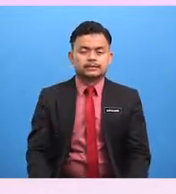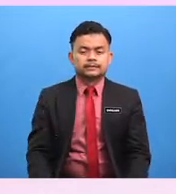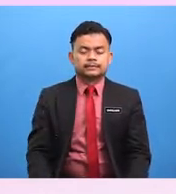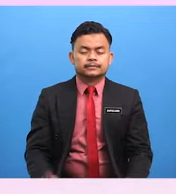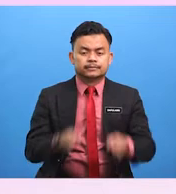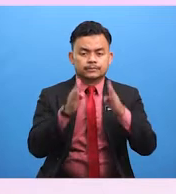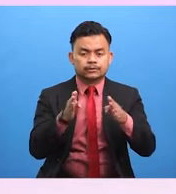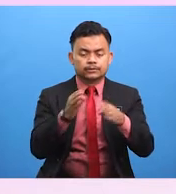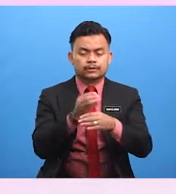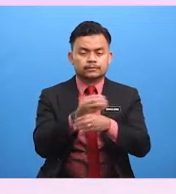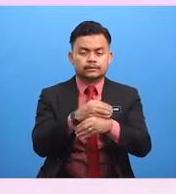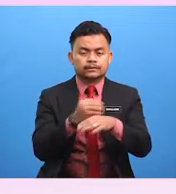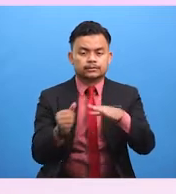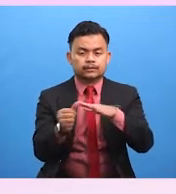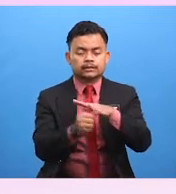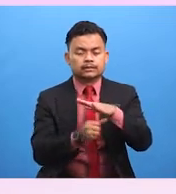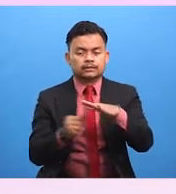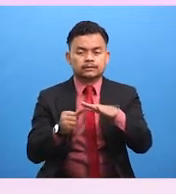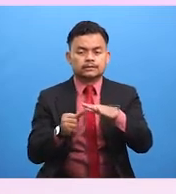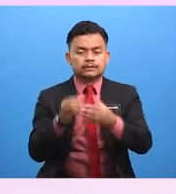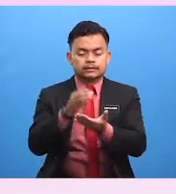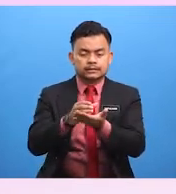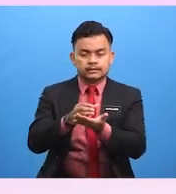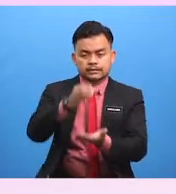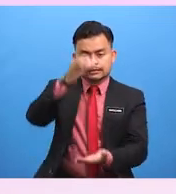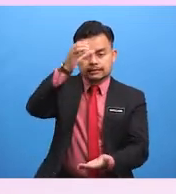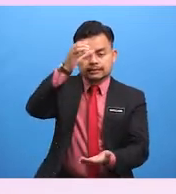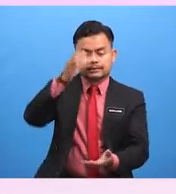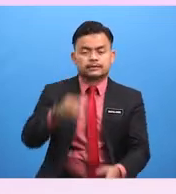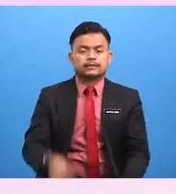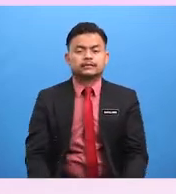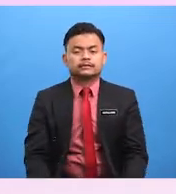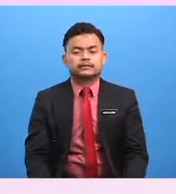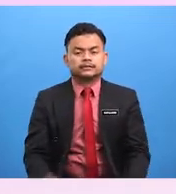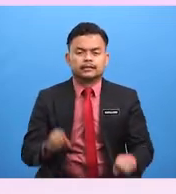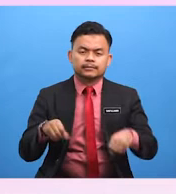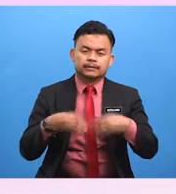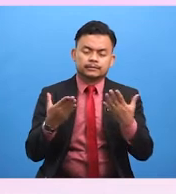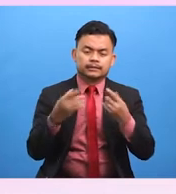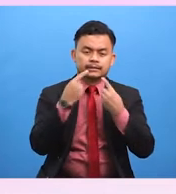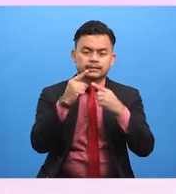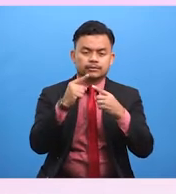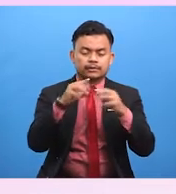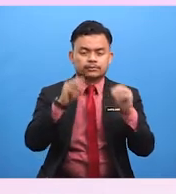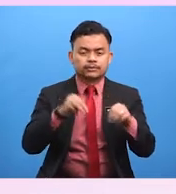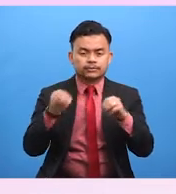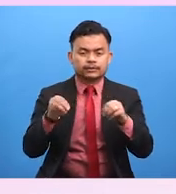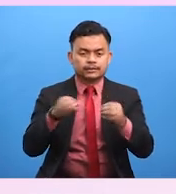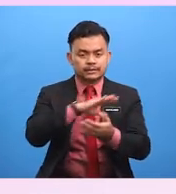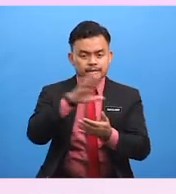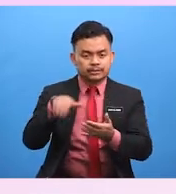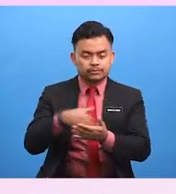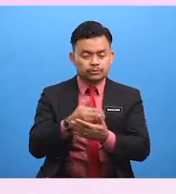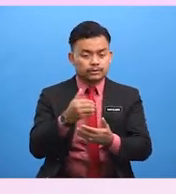bentuk asasnya ialah silinder. Bagaimana dengan jawapan murid-murid? Betul